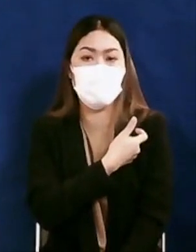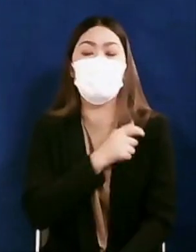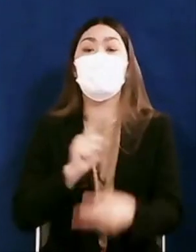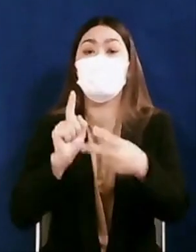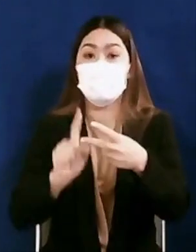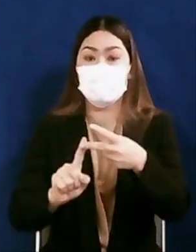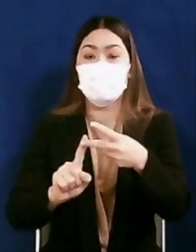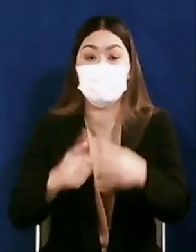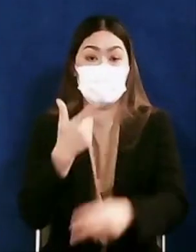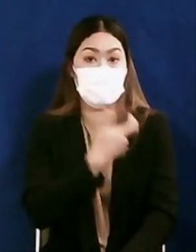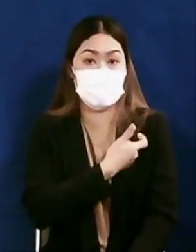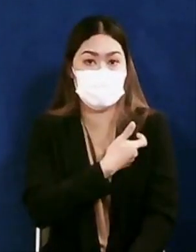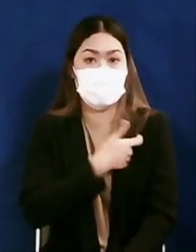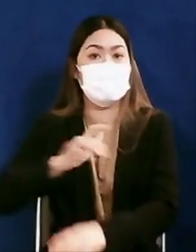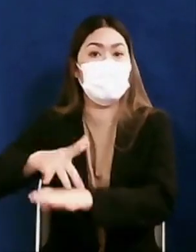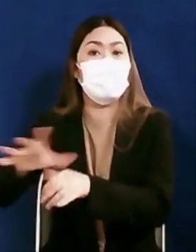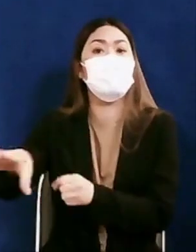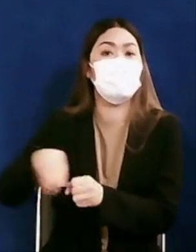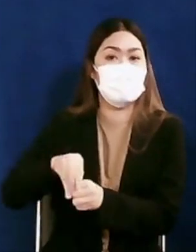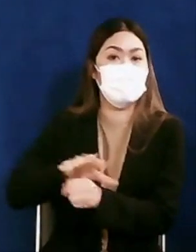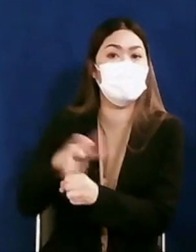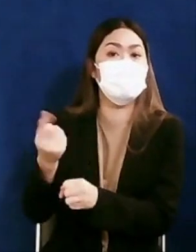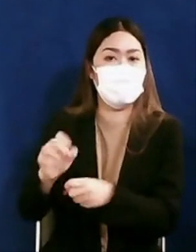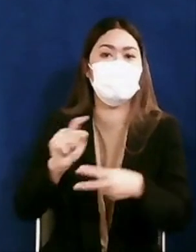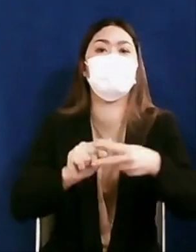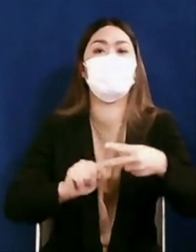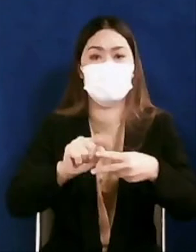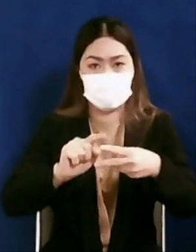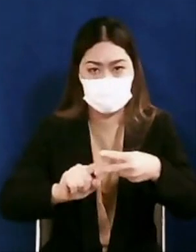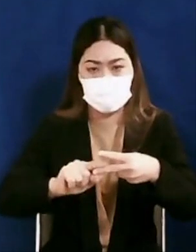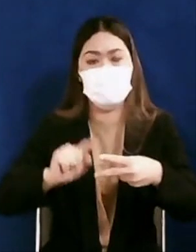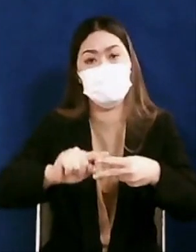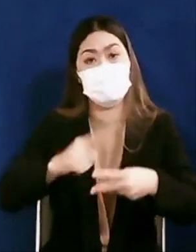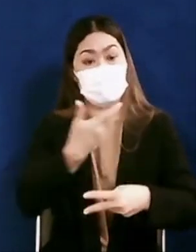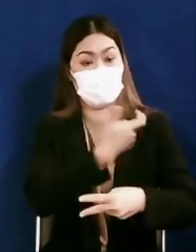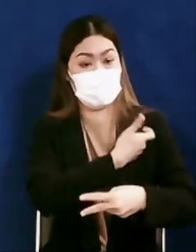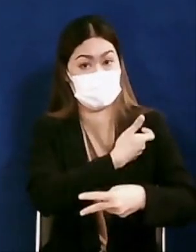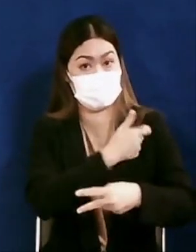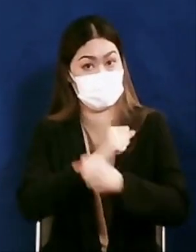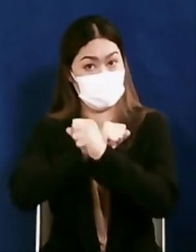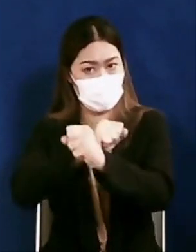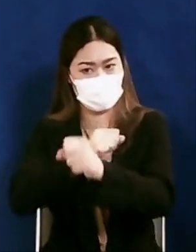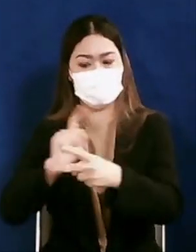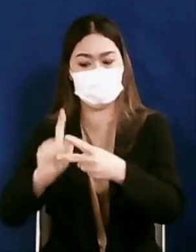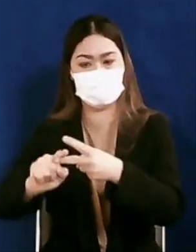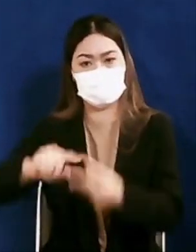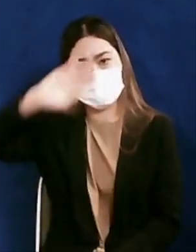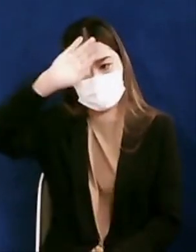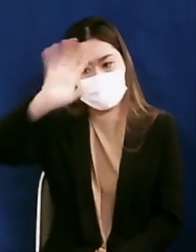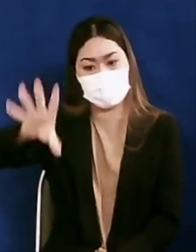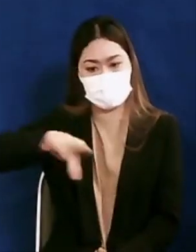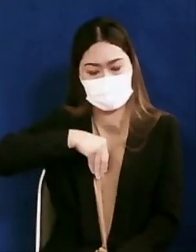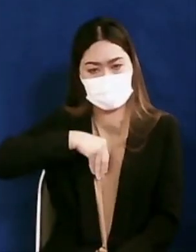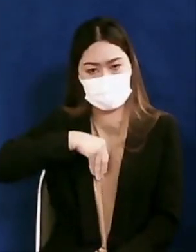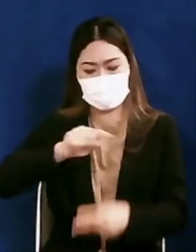2ก็คือฉีดวัคซีนโดยธรรมชาติก็คือติดเชื้อนั่นแหละครับเมื่อป่วยหรือติดเชื้อเนี่ยภูมิคุ้มกันก็จะขึ้นนะครับฉีดวัคซีน